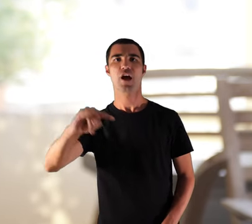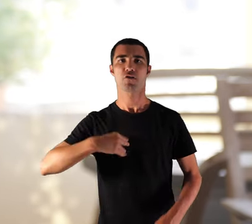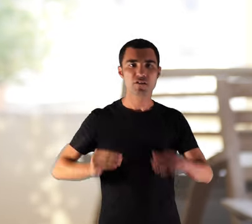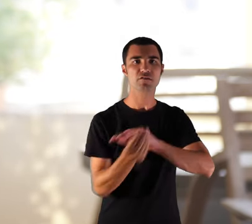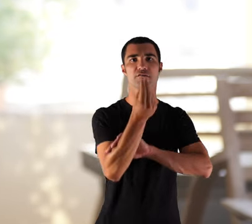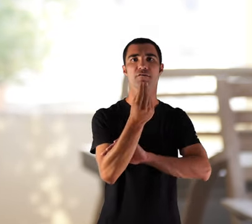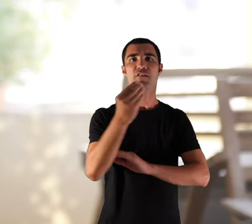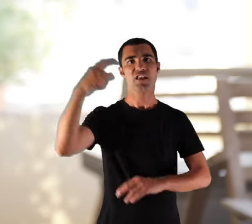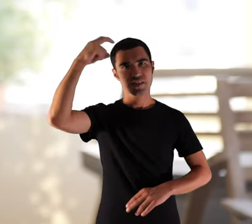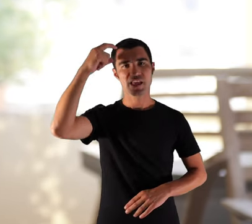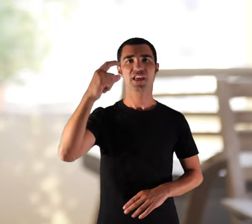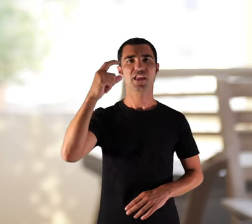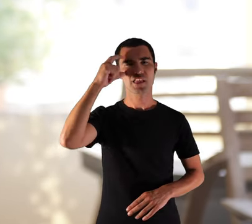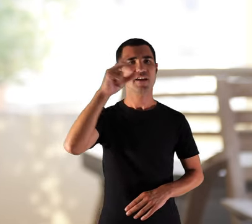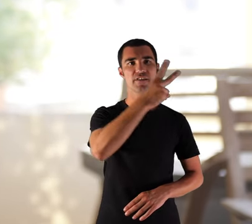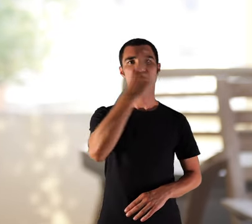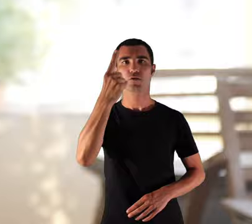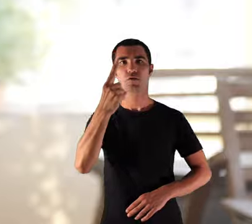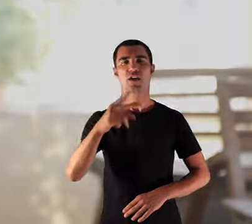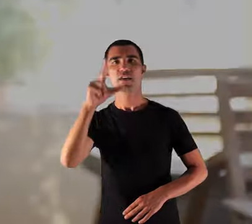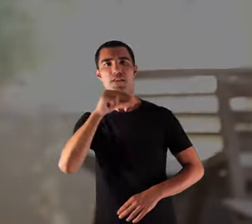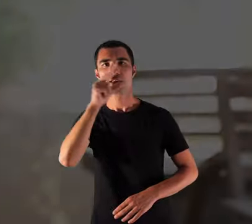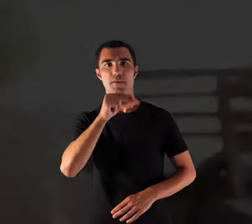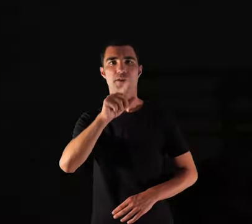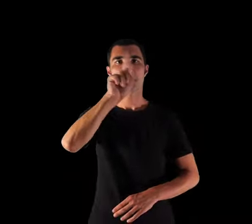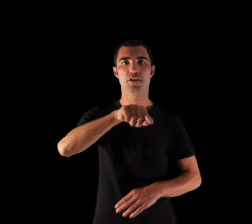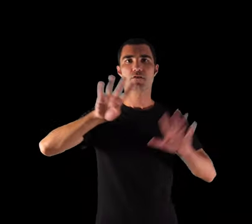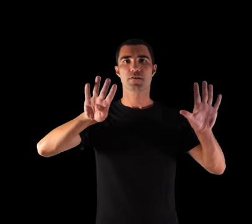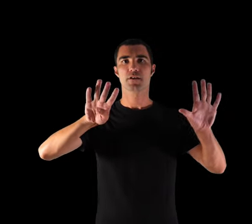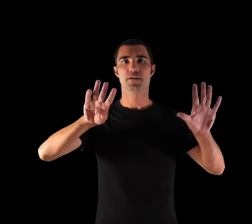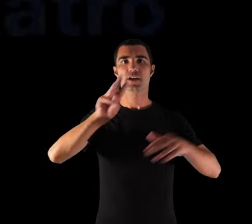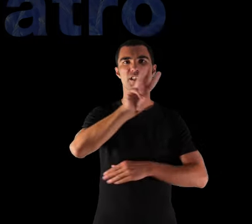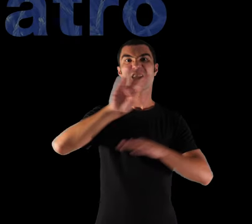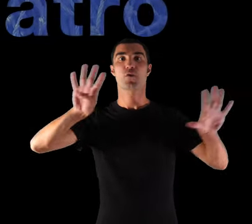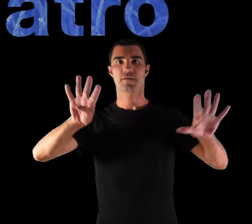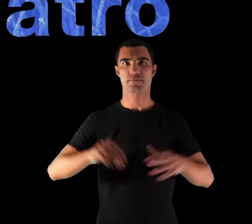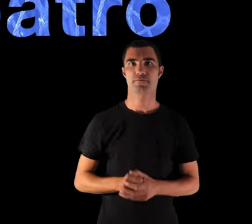dia 21 de desembre del 39.